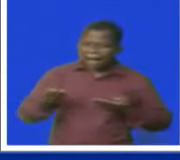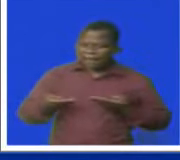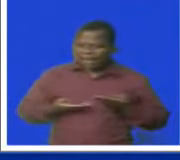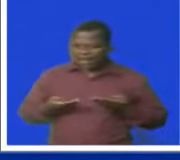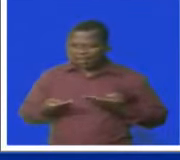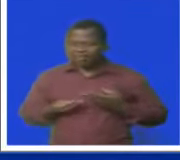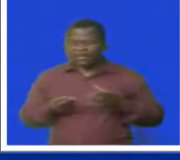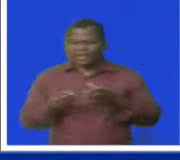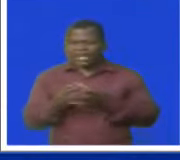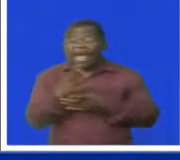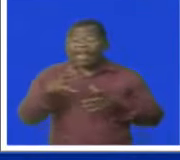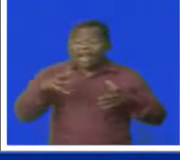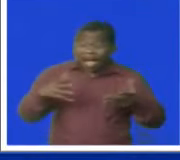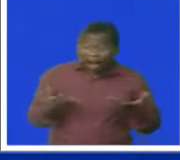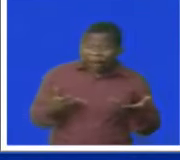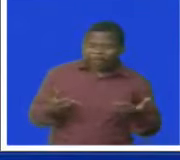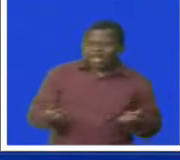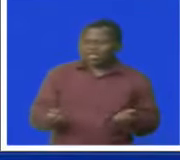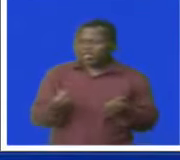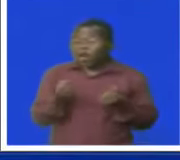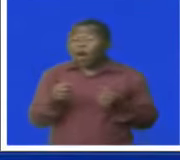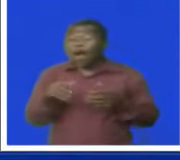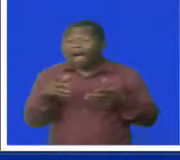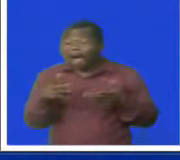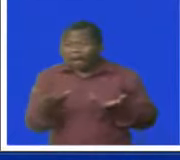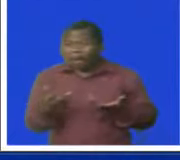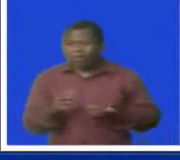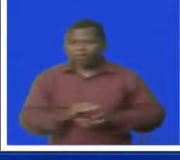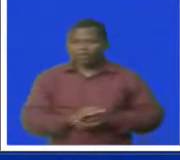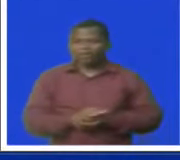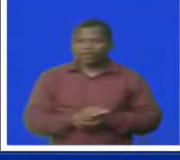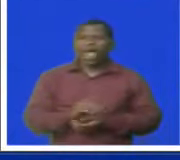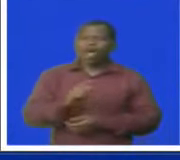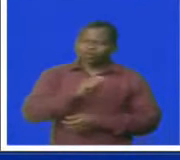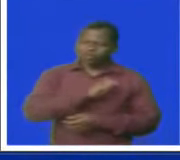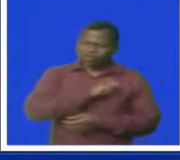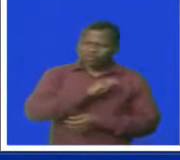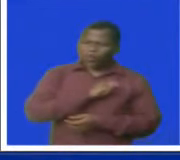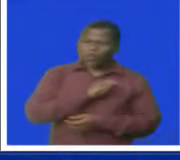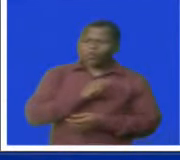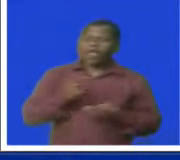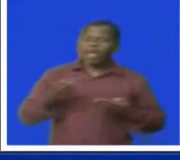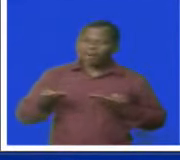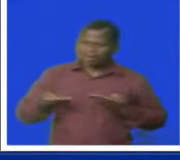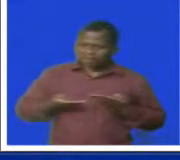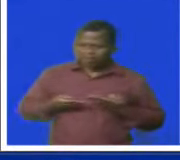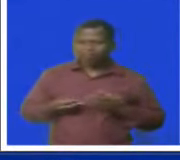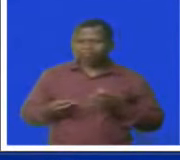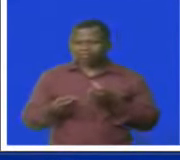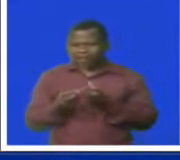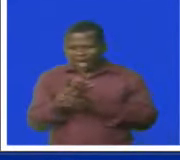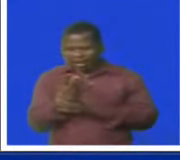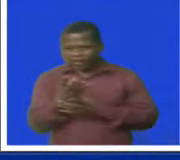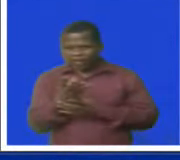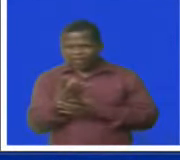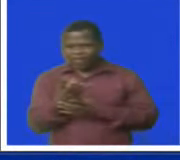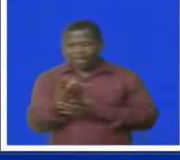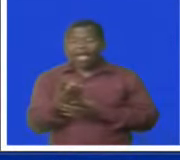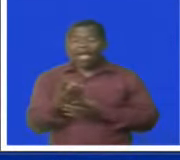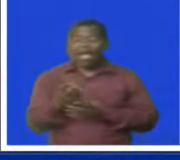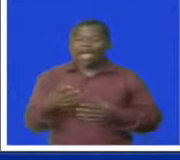befu bawendile amabhizinisi baba nenkinga ya COVID baba nalenda naleza thinking kepha nyalo kuyakhulunyiswana ukuthi etimalini nidibhala